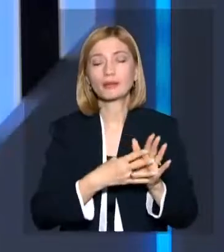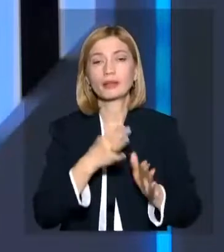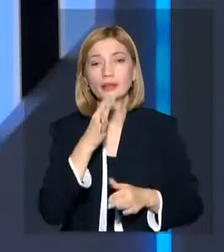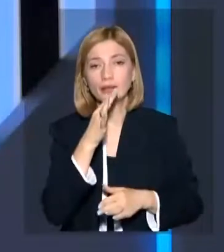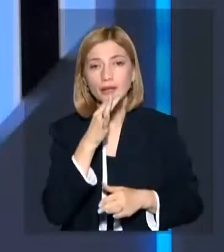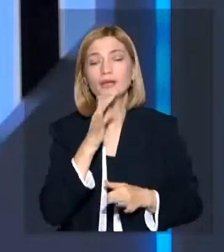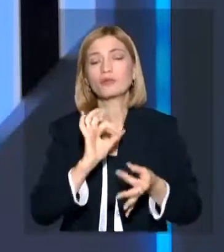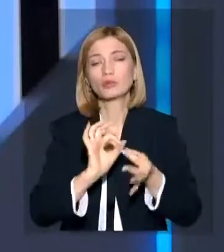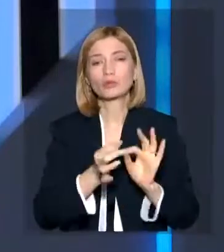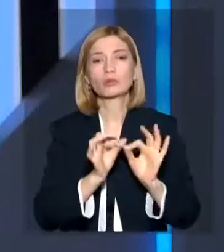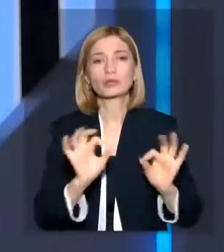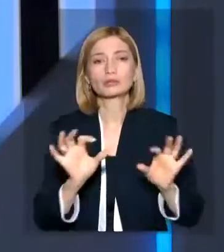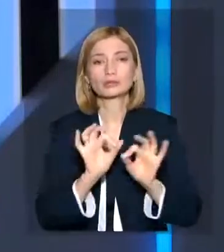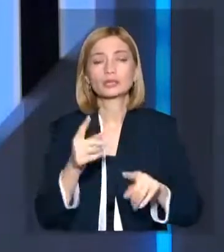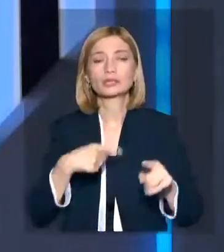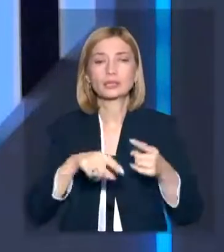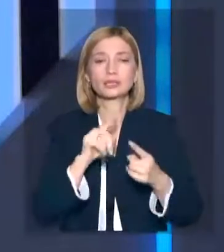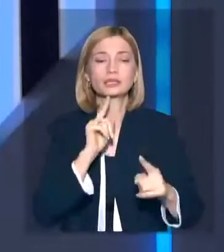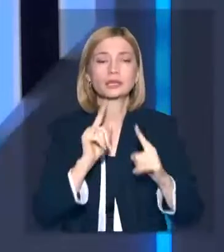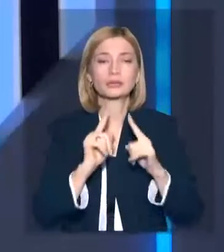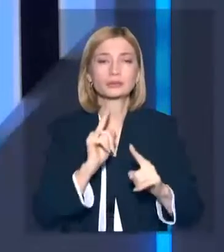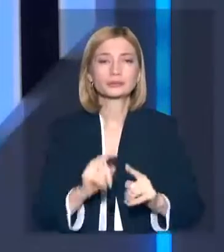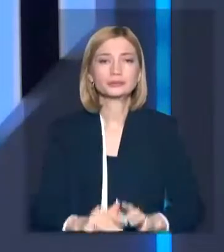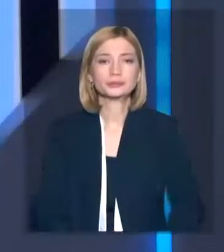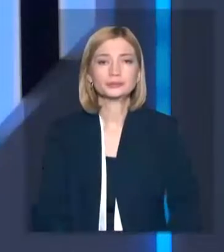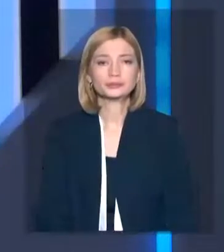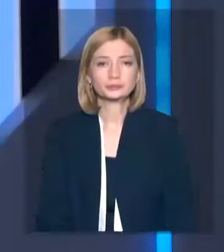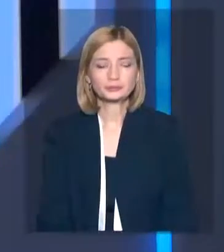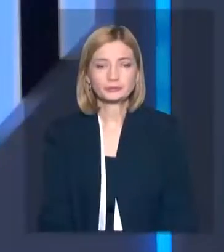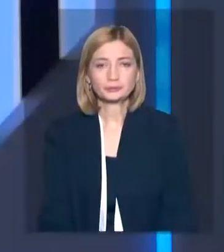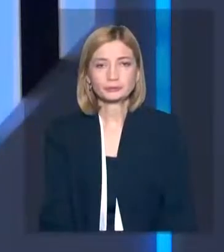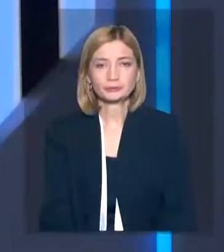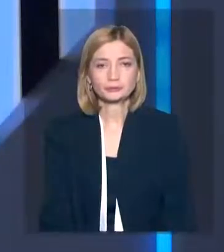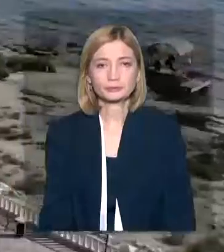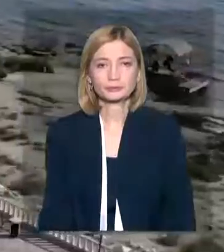29 лет. Подробности в материале нашего корреспондента.